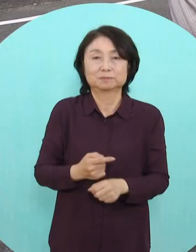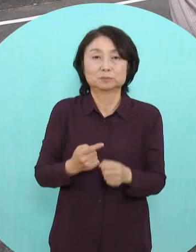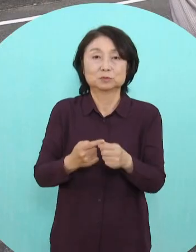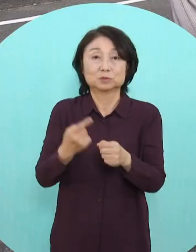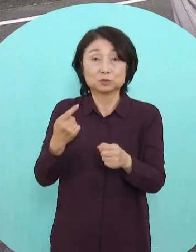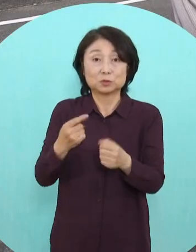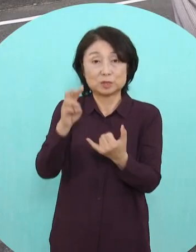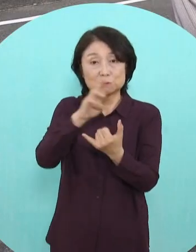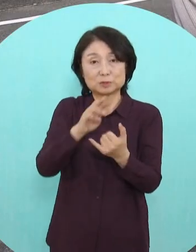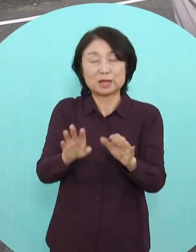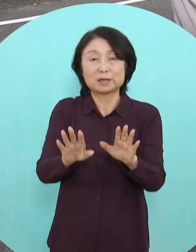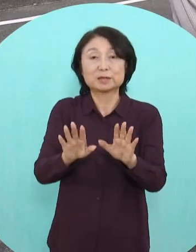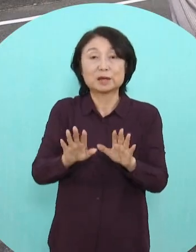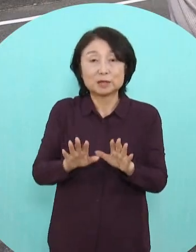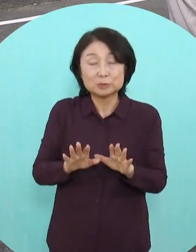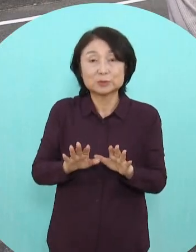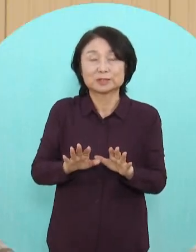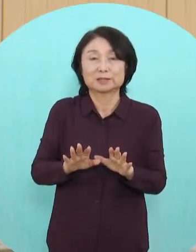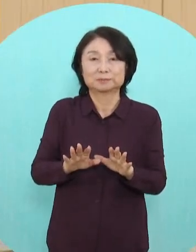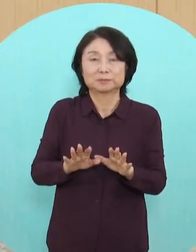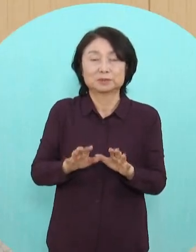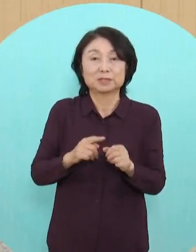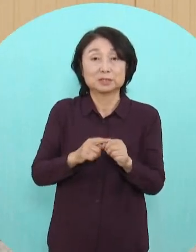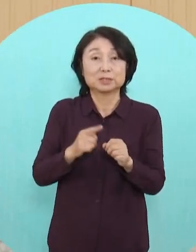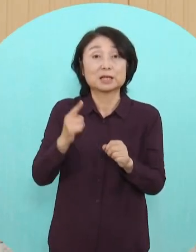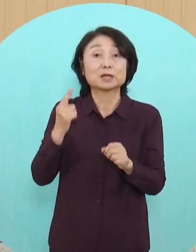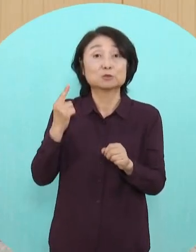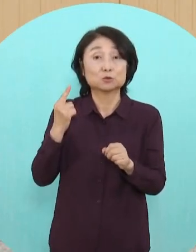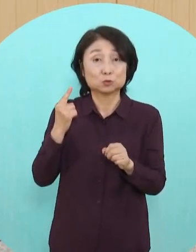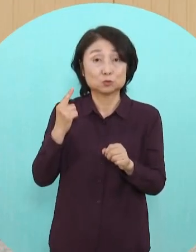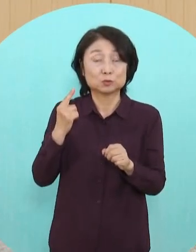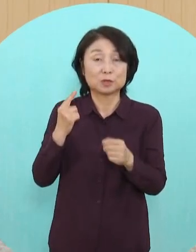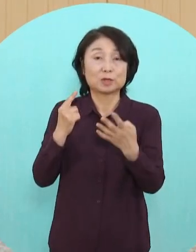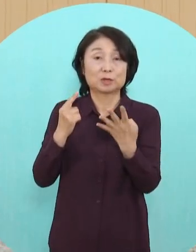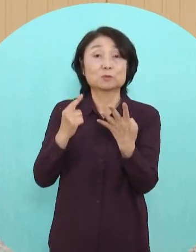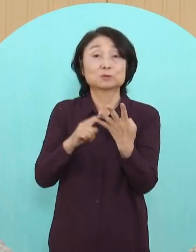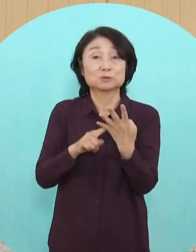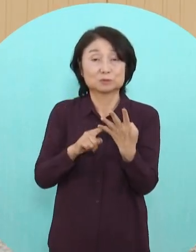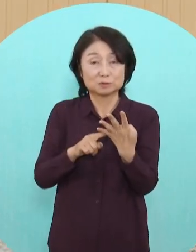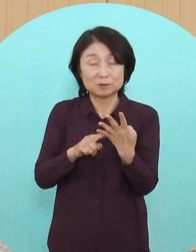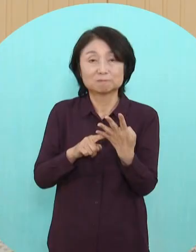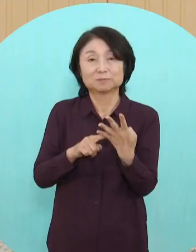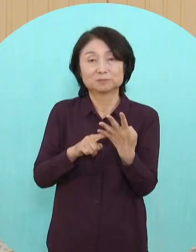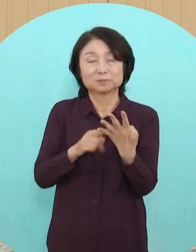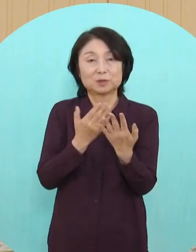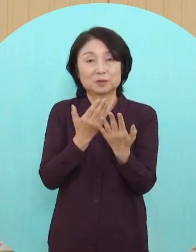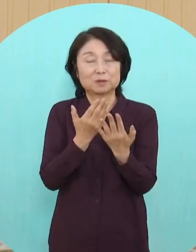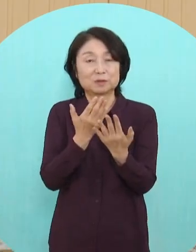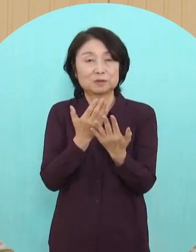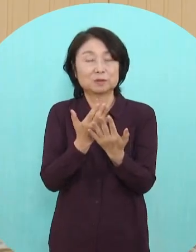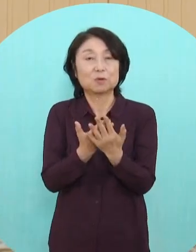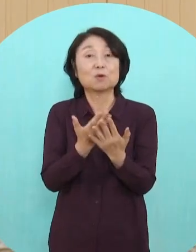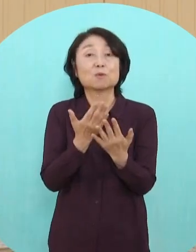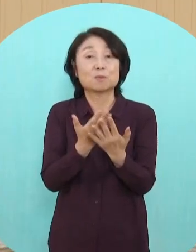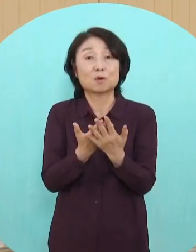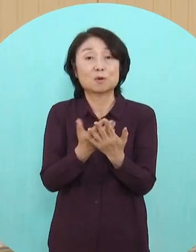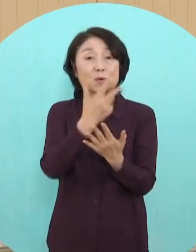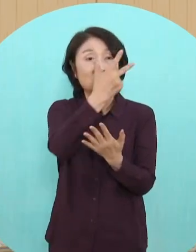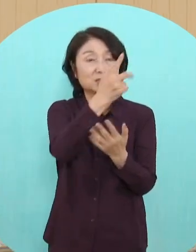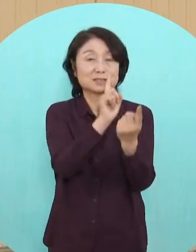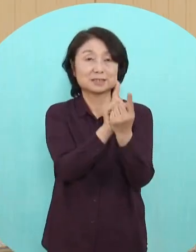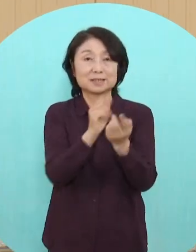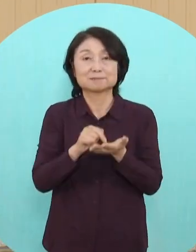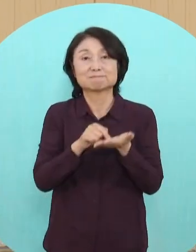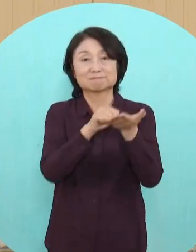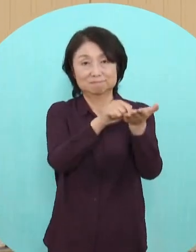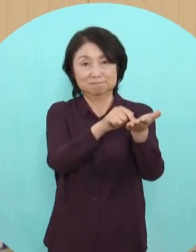去年の災害を受けて山口市の、 そうです、昨年ですね、4点の、まあ、要望